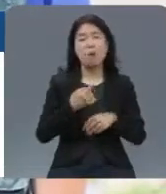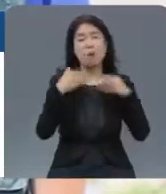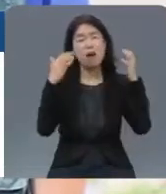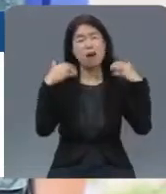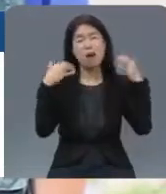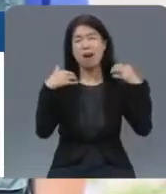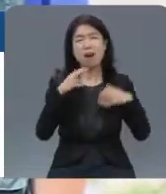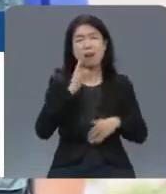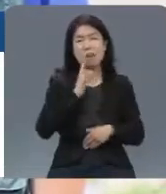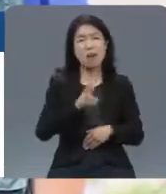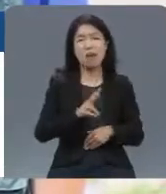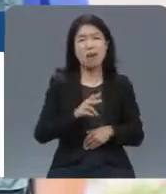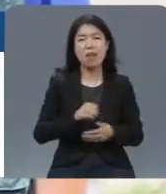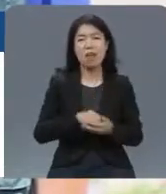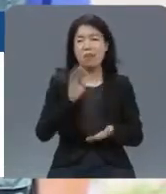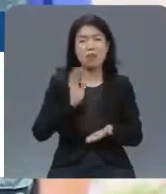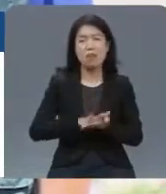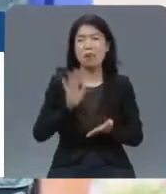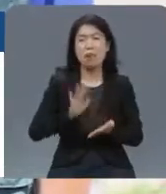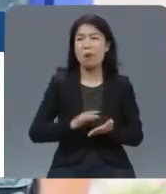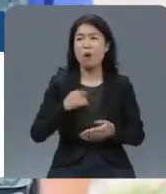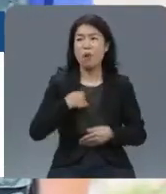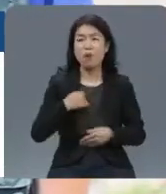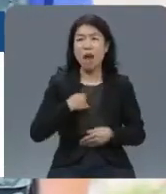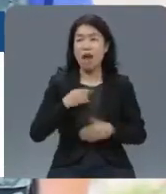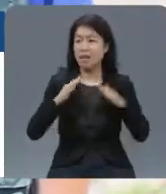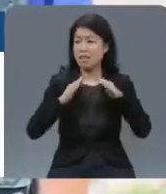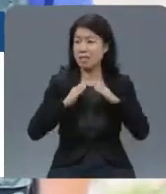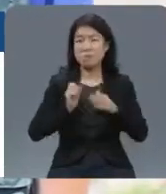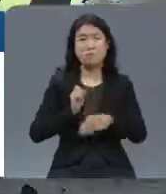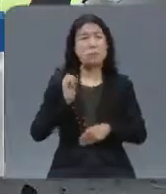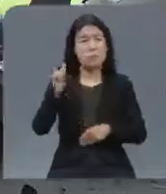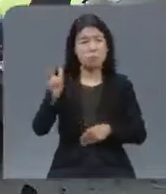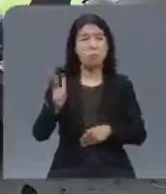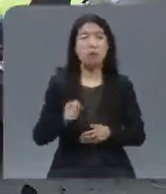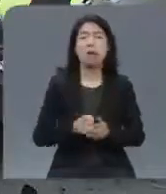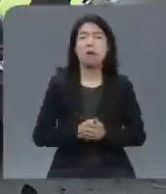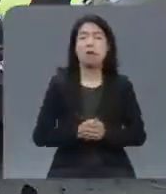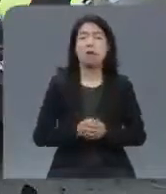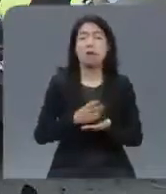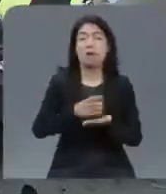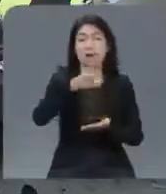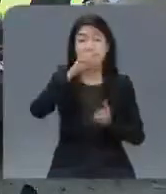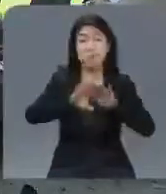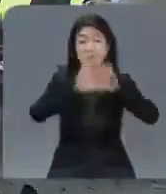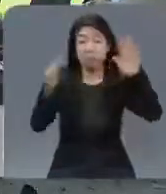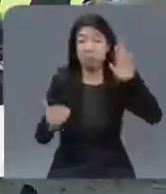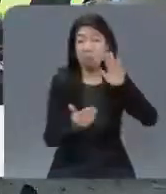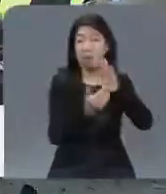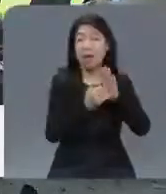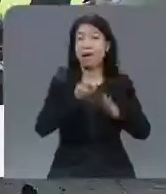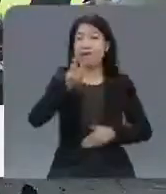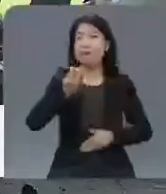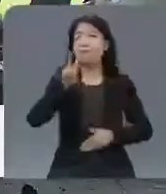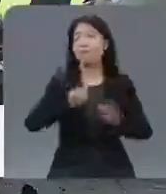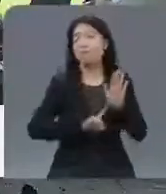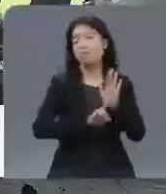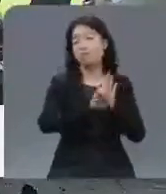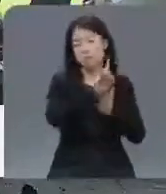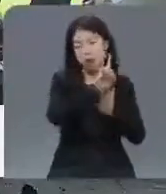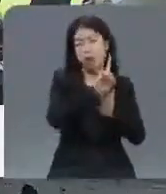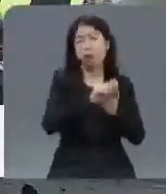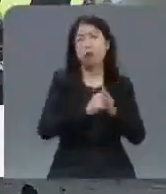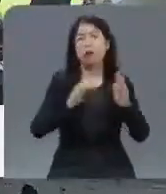두꺼우면 뜨겁고 그래도 또 않는 동네 같아요 저희는 몰리 서극 담양의 나 최고 기온이 32도까지 오른 것을 비롯해